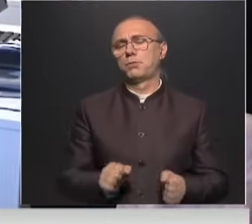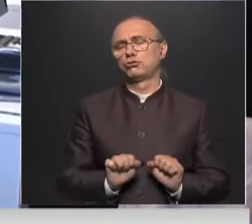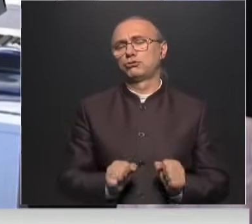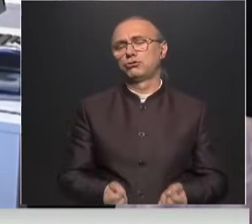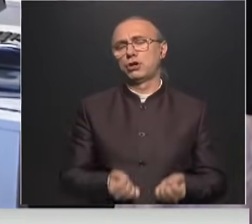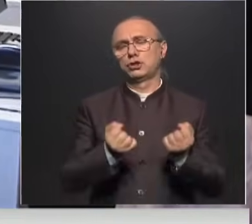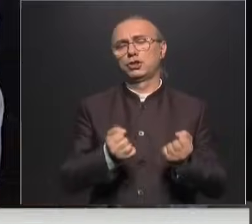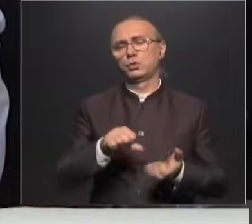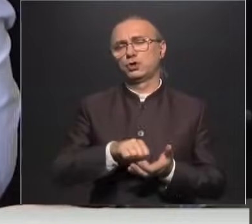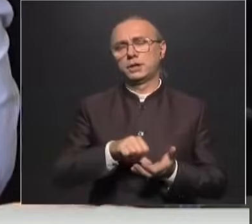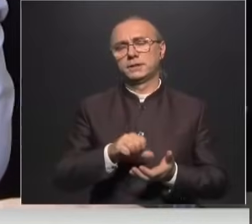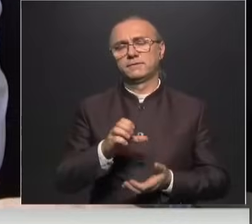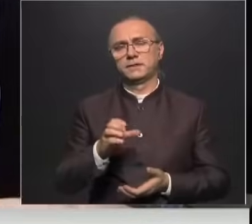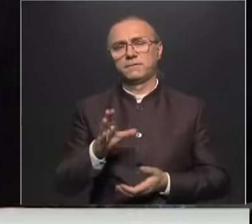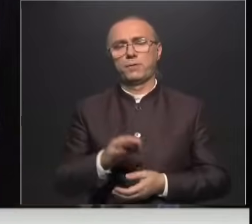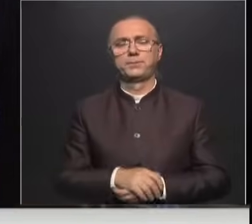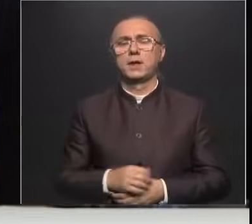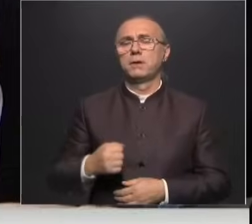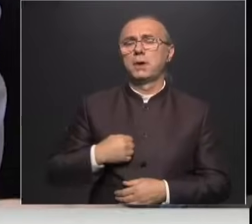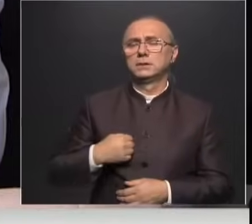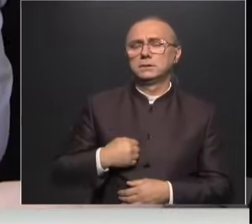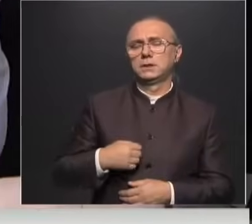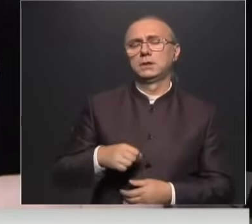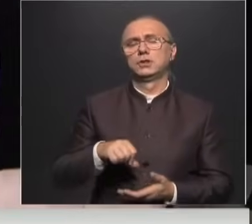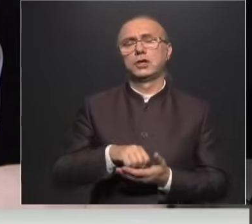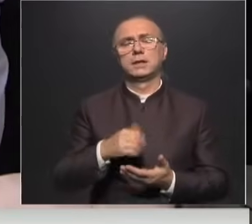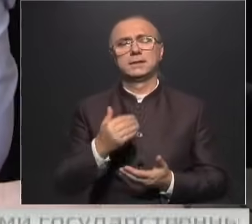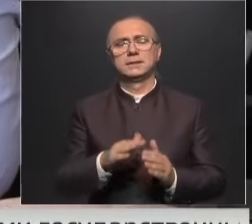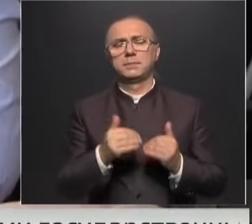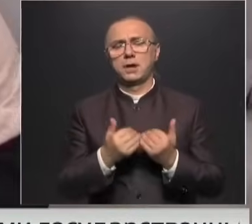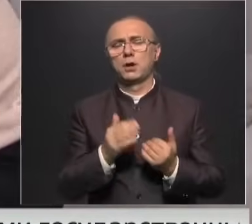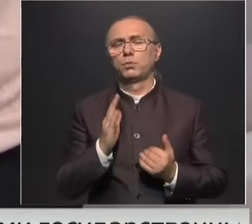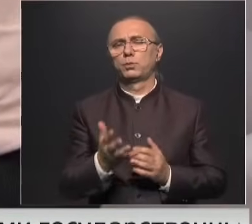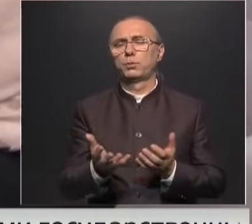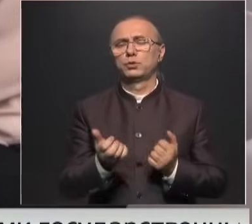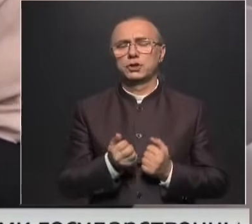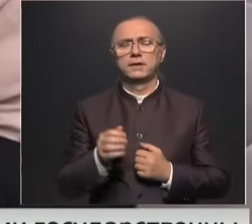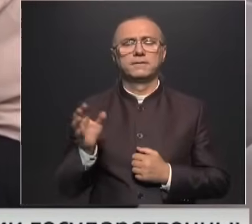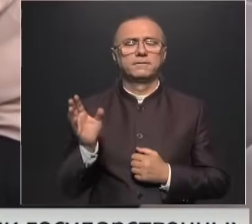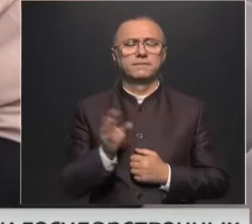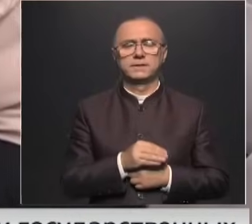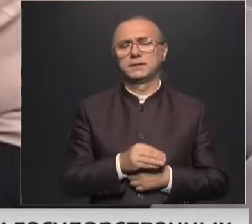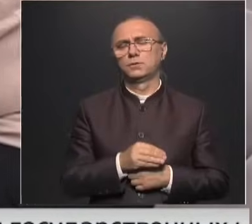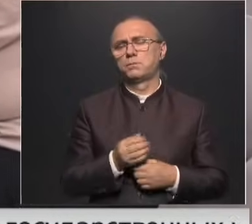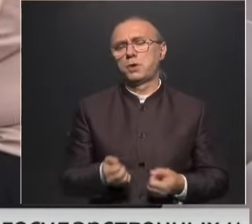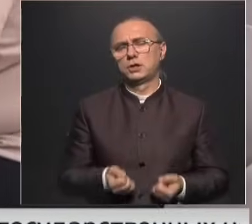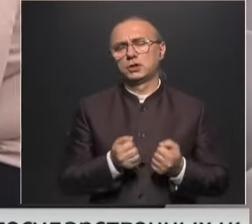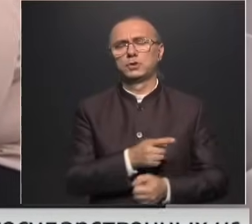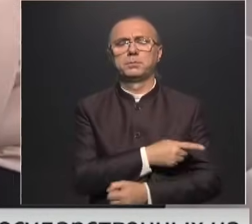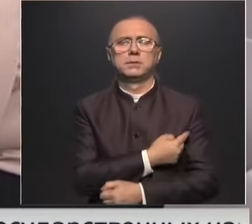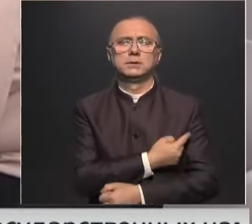в Республике Бурятия. Бойцы и члены их семей будут получать все полагающиеся им меры поддержки.